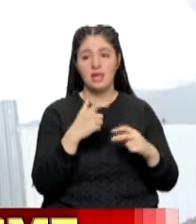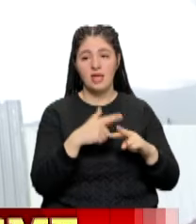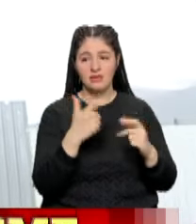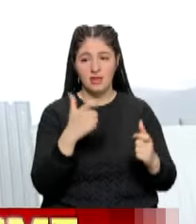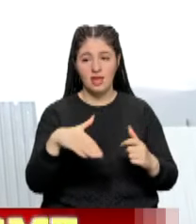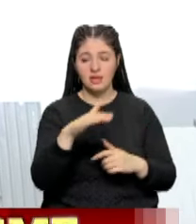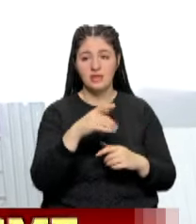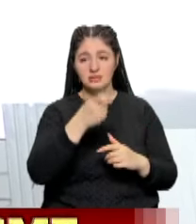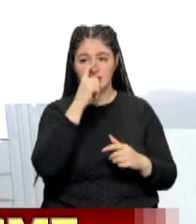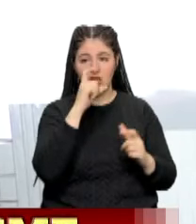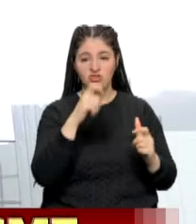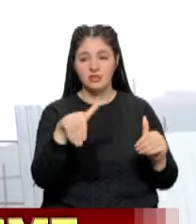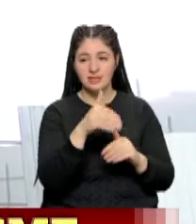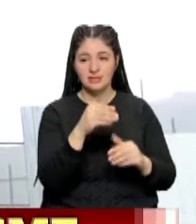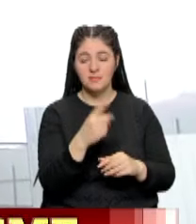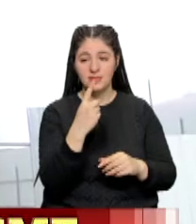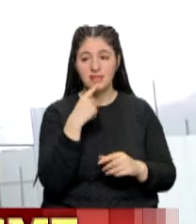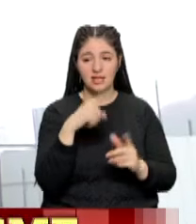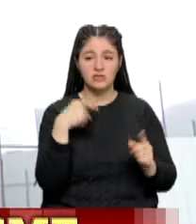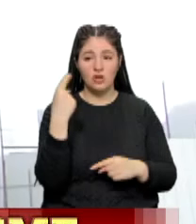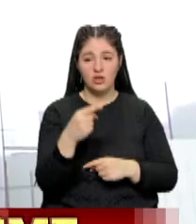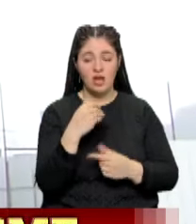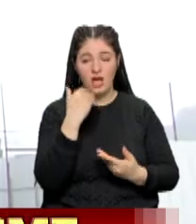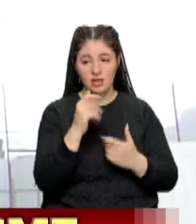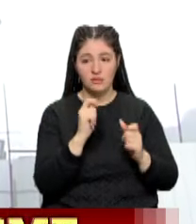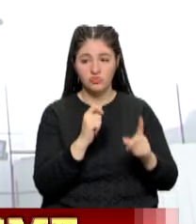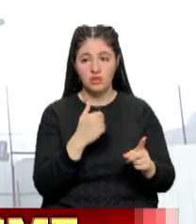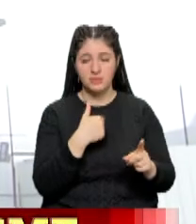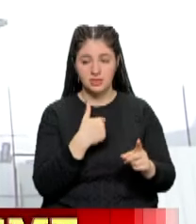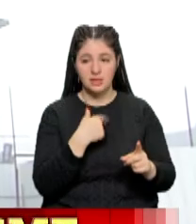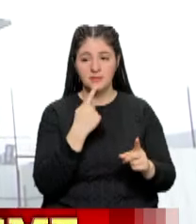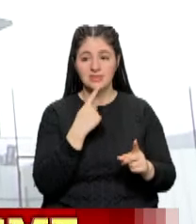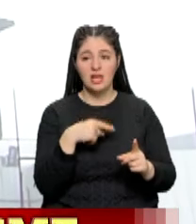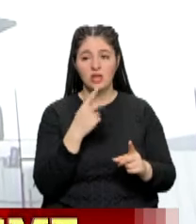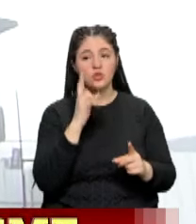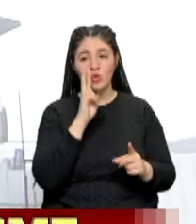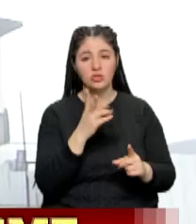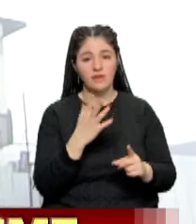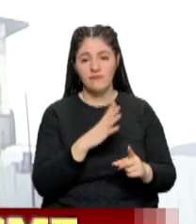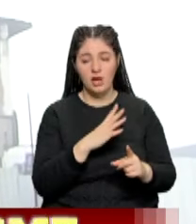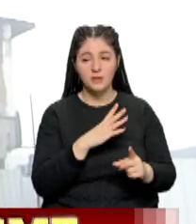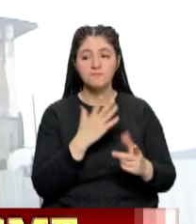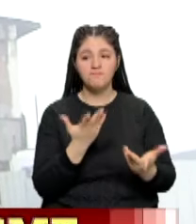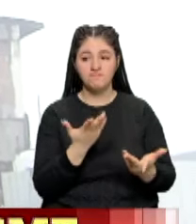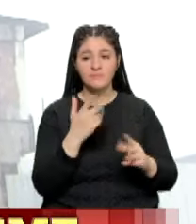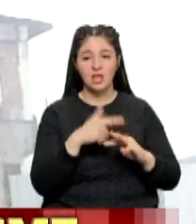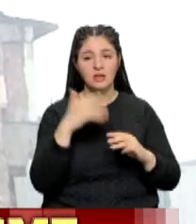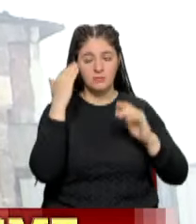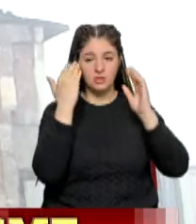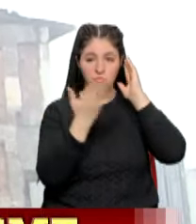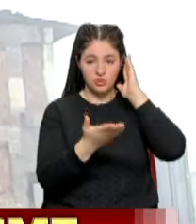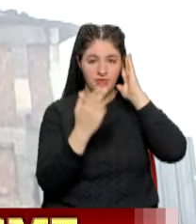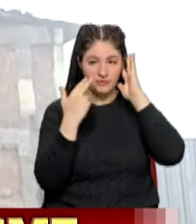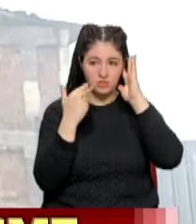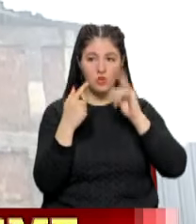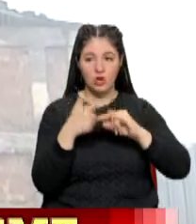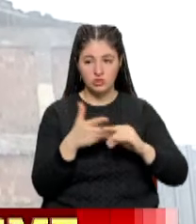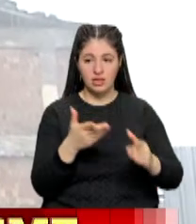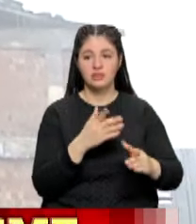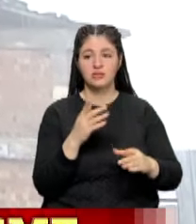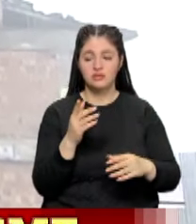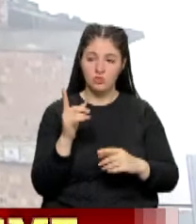Saray Caddesi'ndeyiz. Bir yıl sonrayı anlatacak bize, bir yıl sonra gördüklerini Erkan Baş. Efendim hoş geldiniz